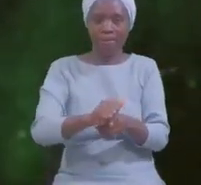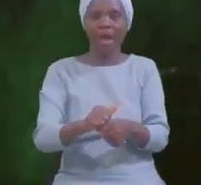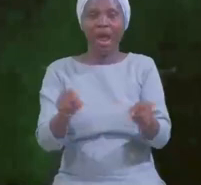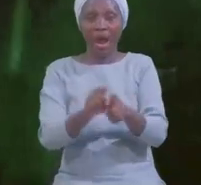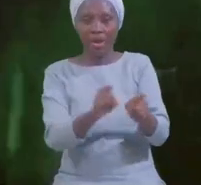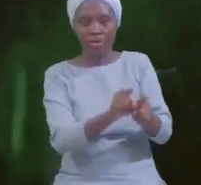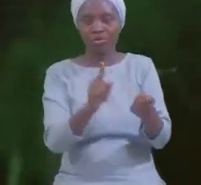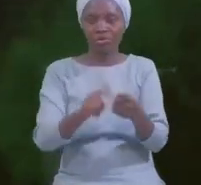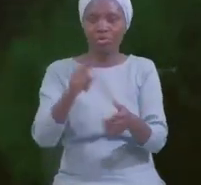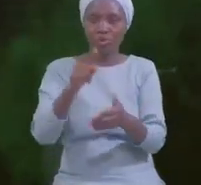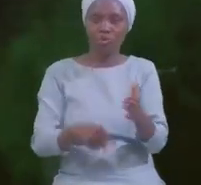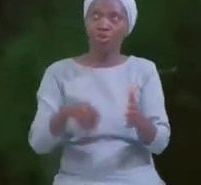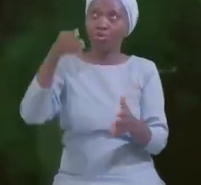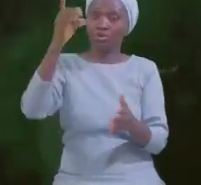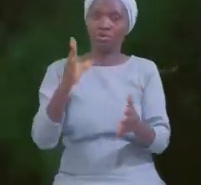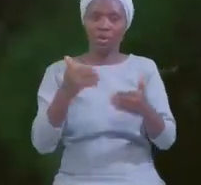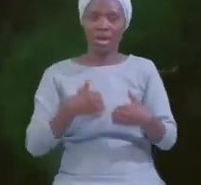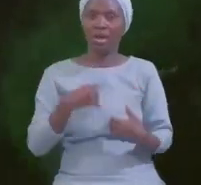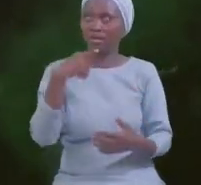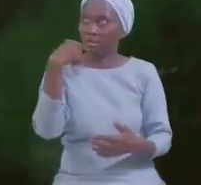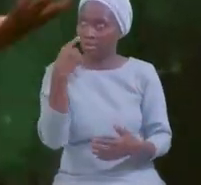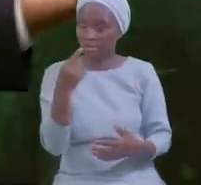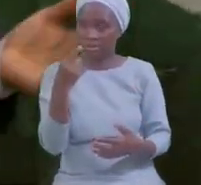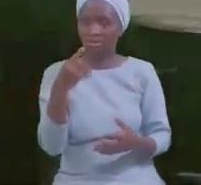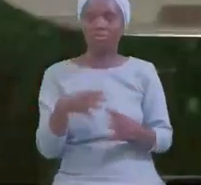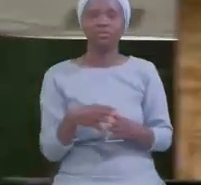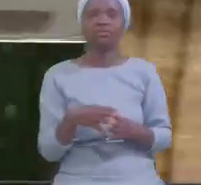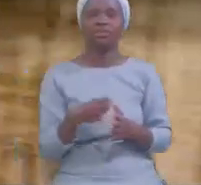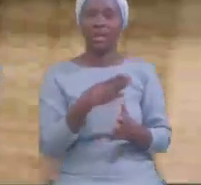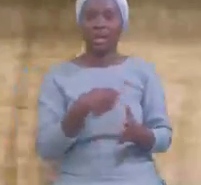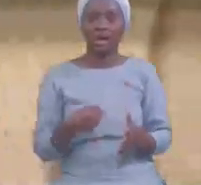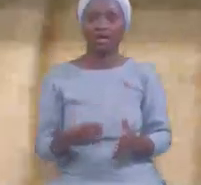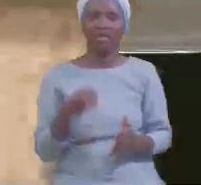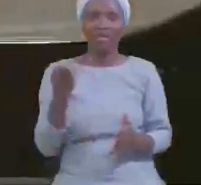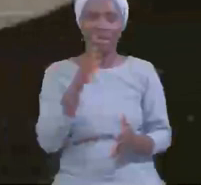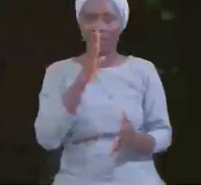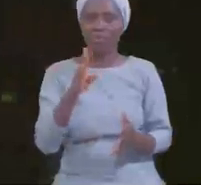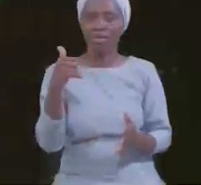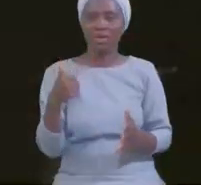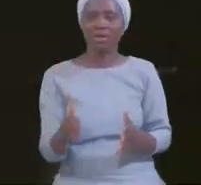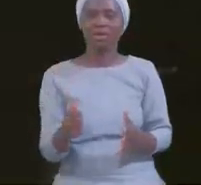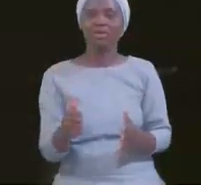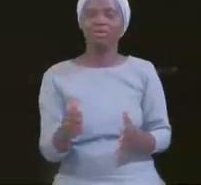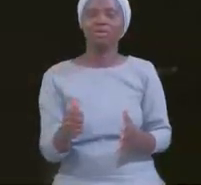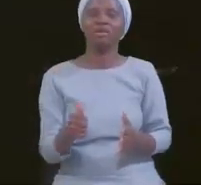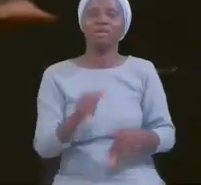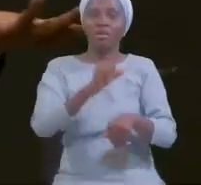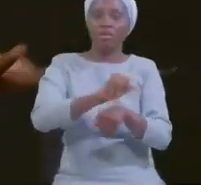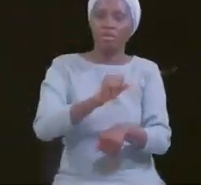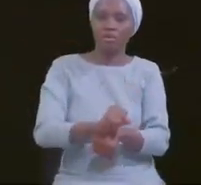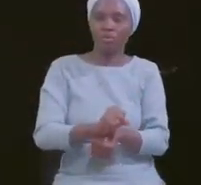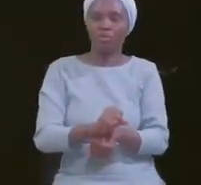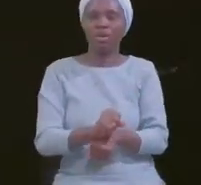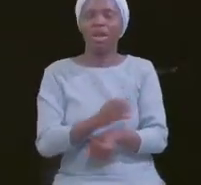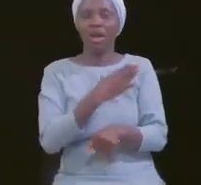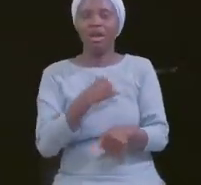que Dieu a dit. Et il y aura l'accomplissement, il y aura la réalisation